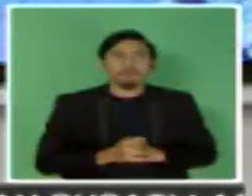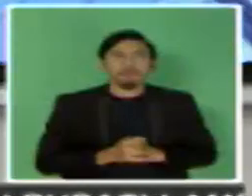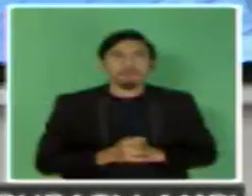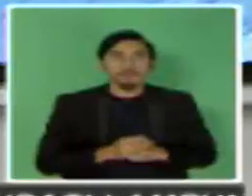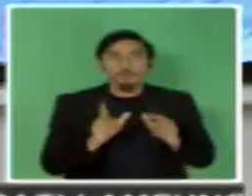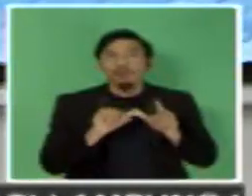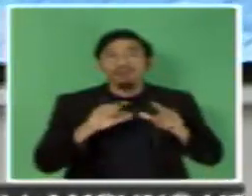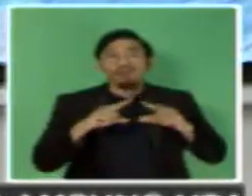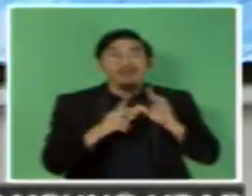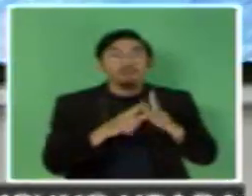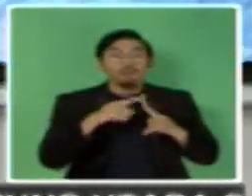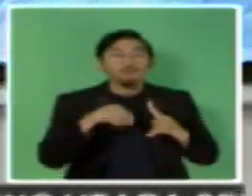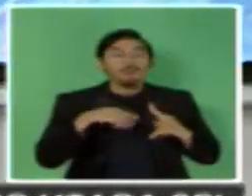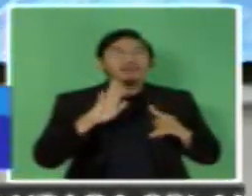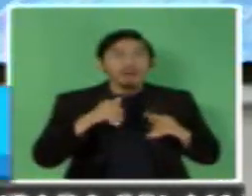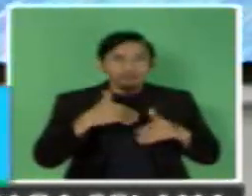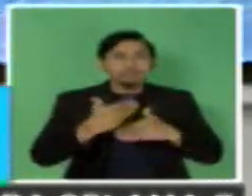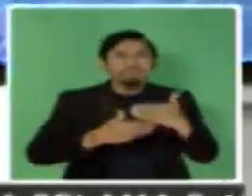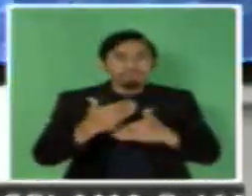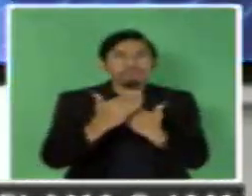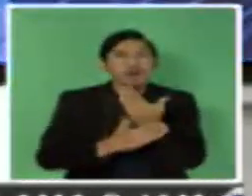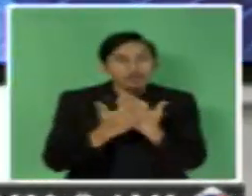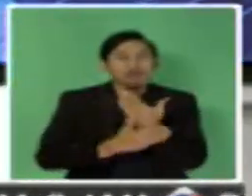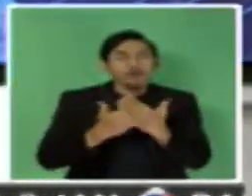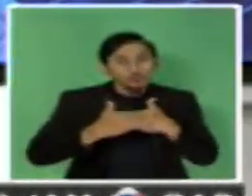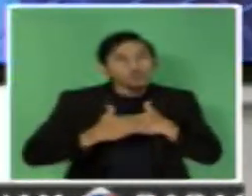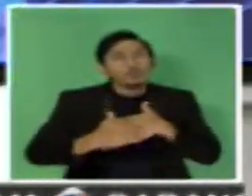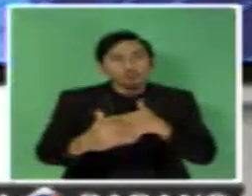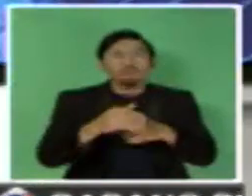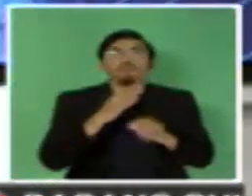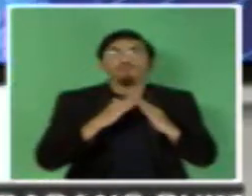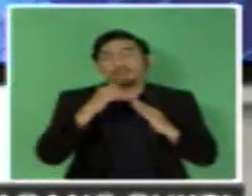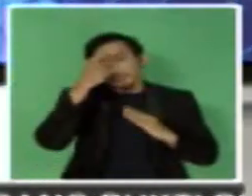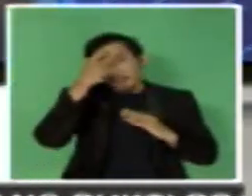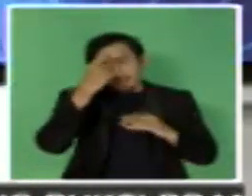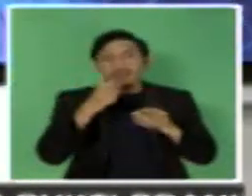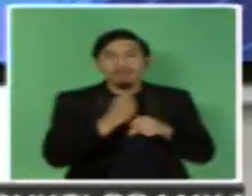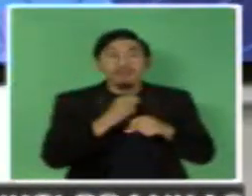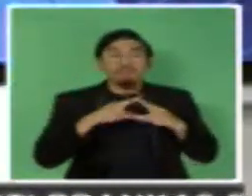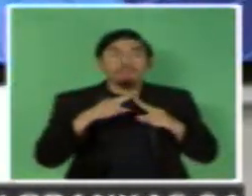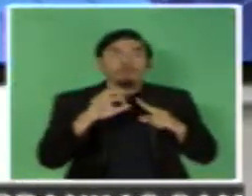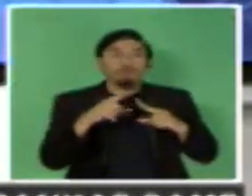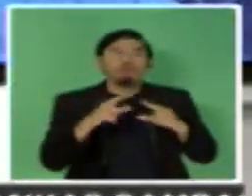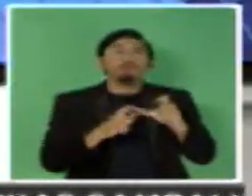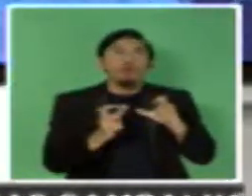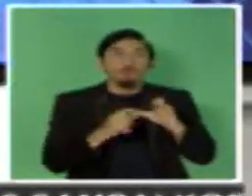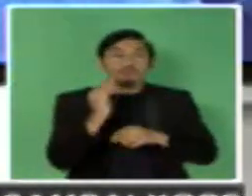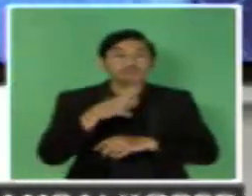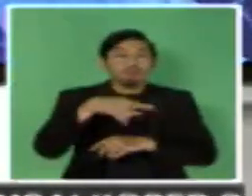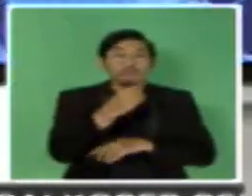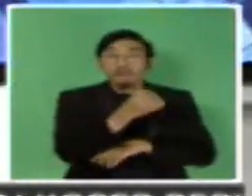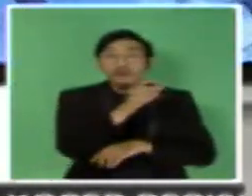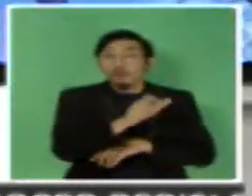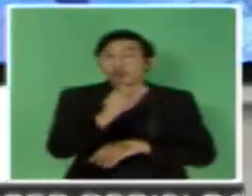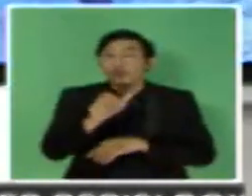Pemirsa, Menko Polhukam Wiranto masih menjalani serangkaian perawatan intensif di RSPAD Gatot Subroto, Jakarta Pusat. Sejumlah tokoh politik